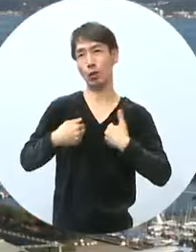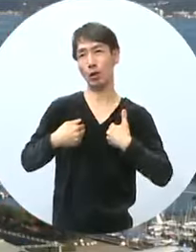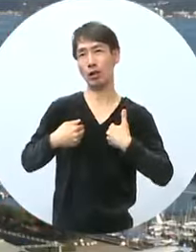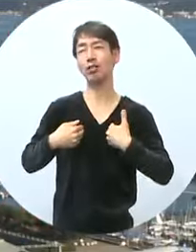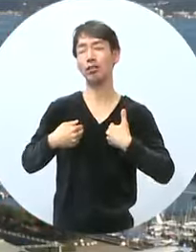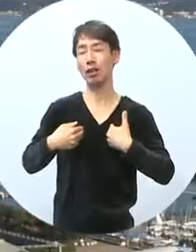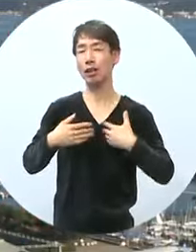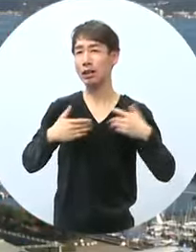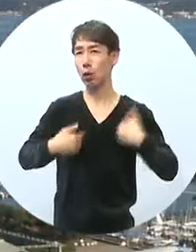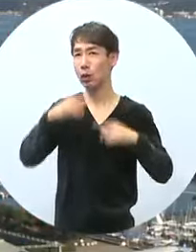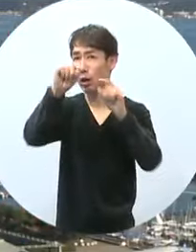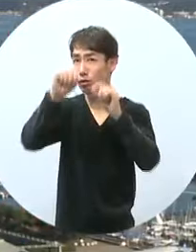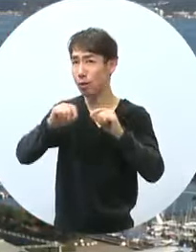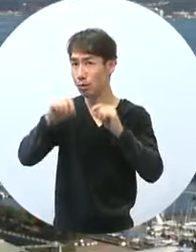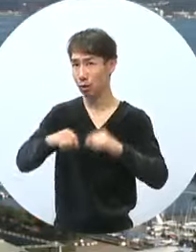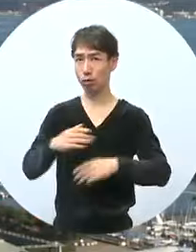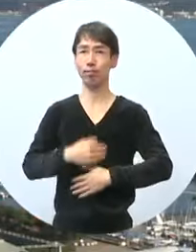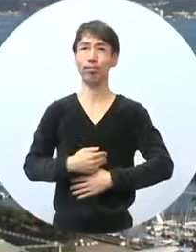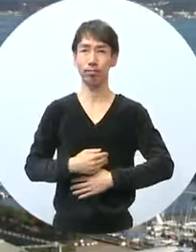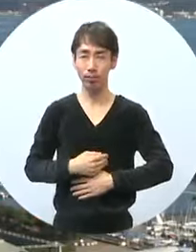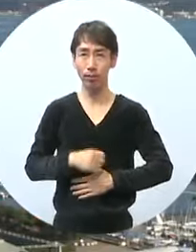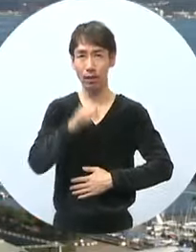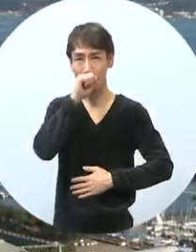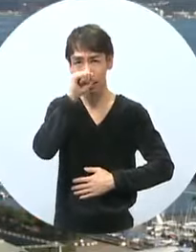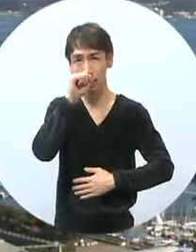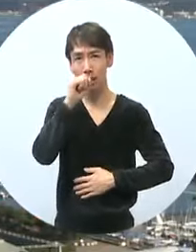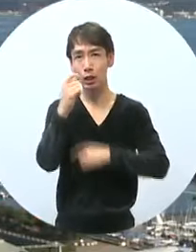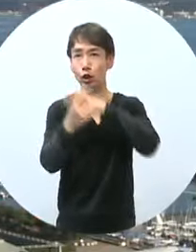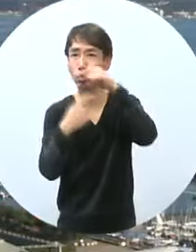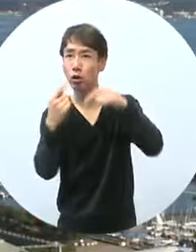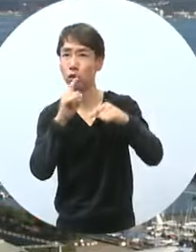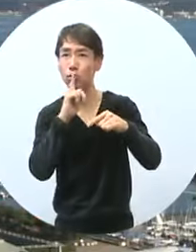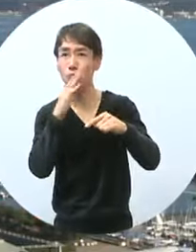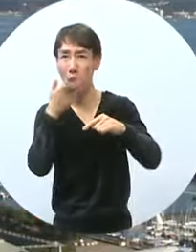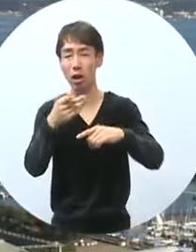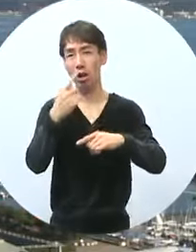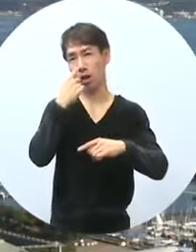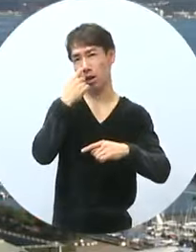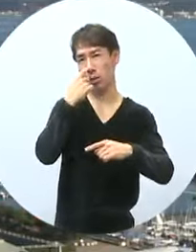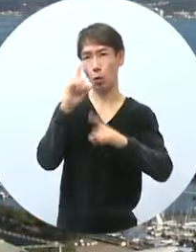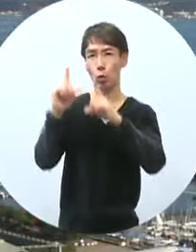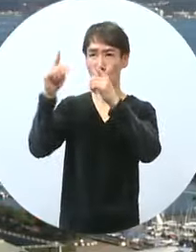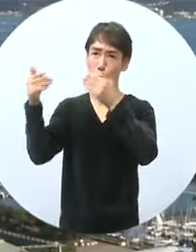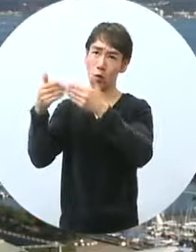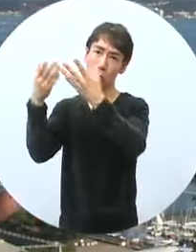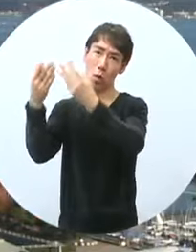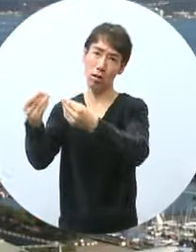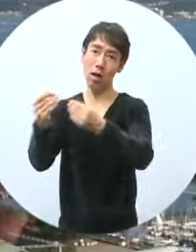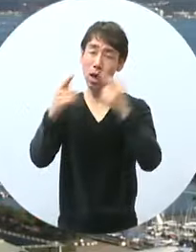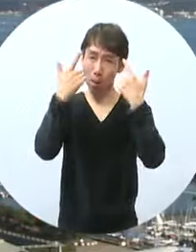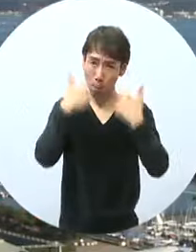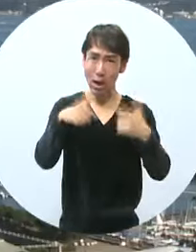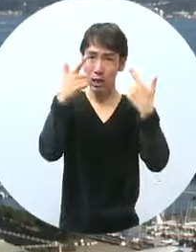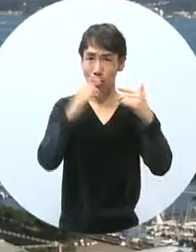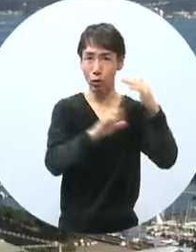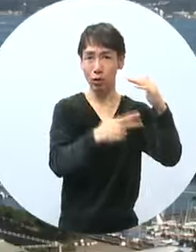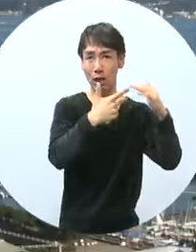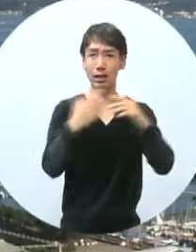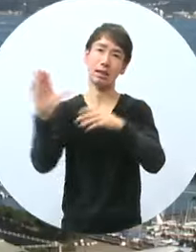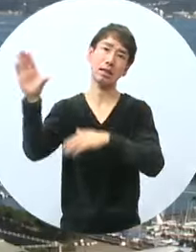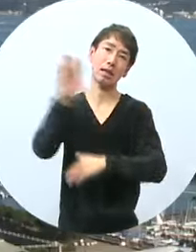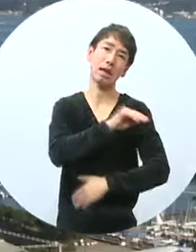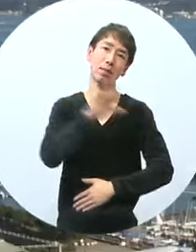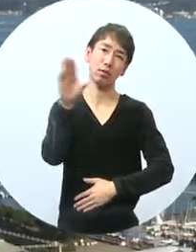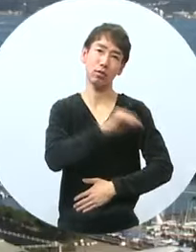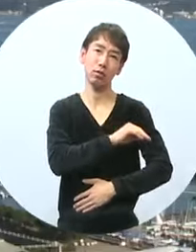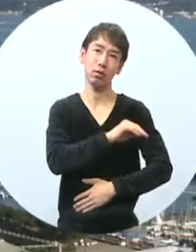かこういい、循環というか。で、僕もやっぱり東京で仕事をして、で毎日こっちに帰ってきてますけども、なんかこう